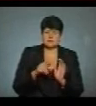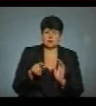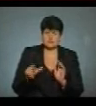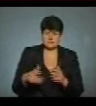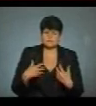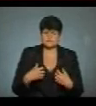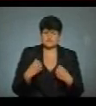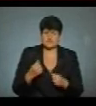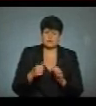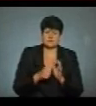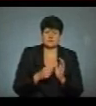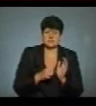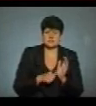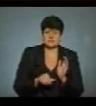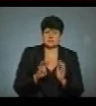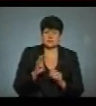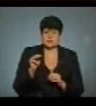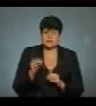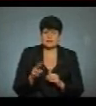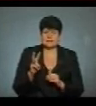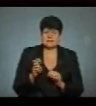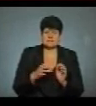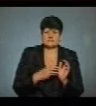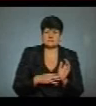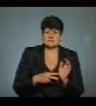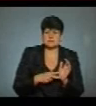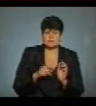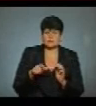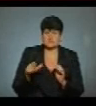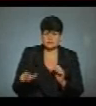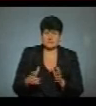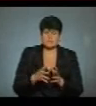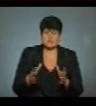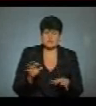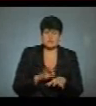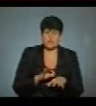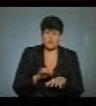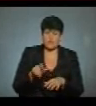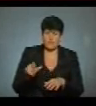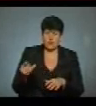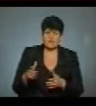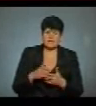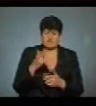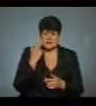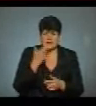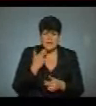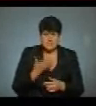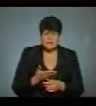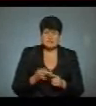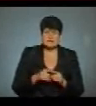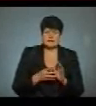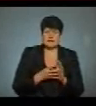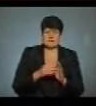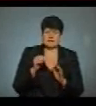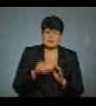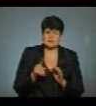видужали 64 387 осіб. Найбільше хворих зараз у країнах Європи є в Італії – це